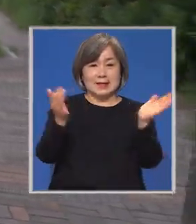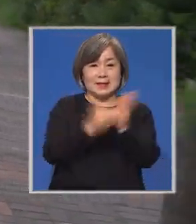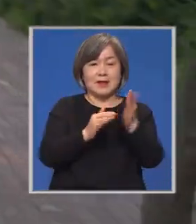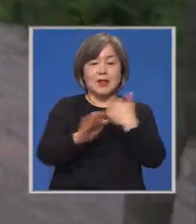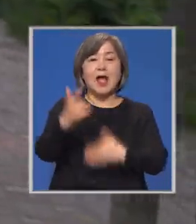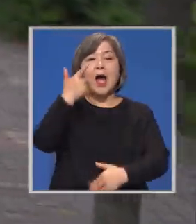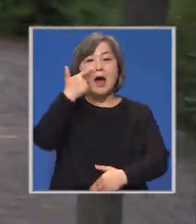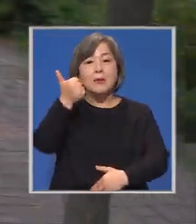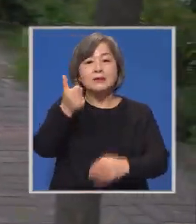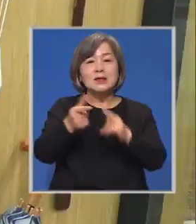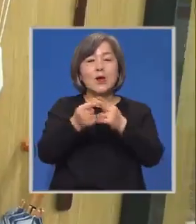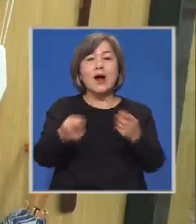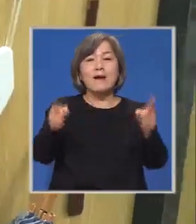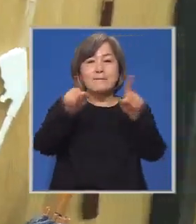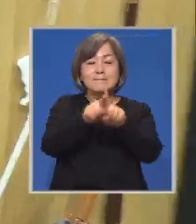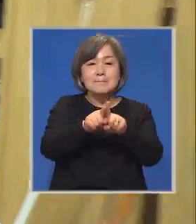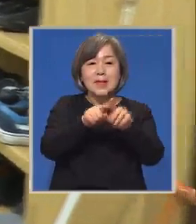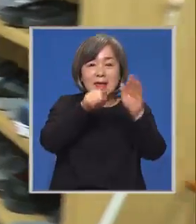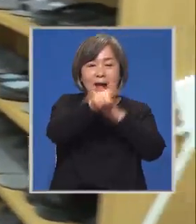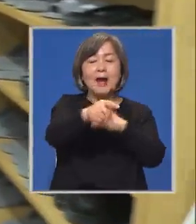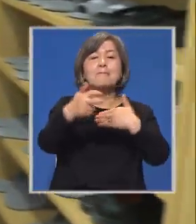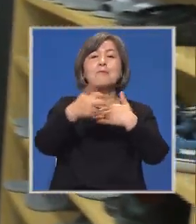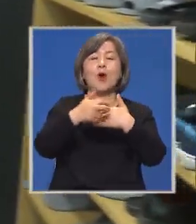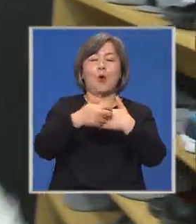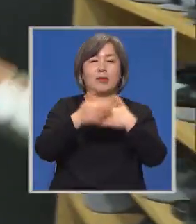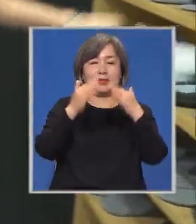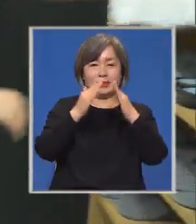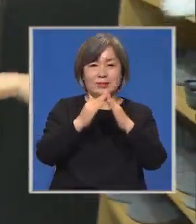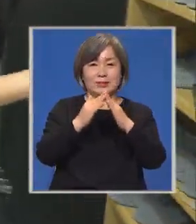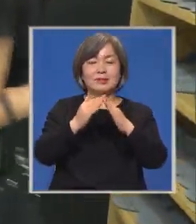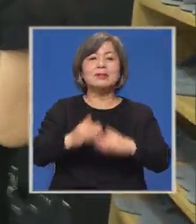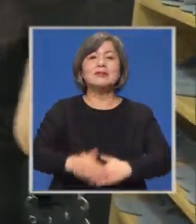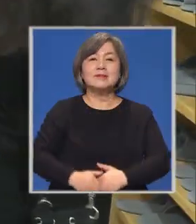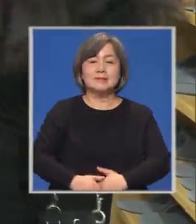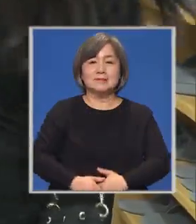퇴근 후 아버지와 함께 찾은 병원.